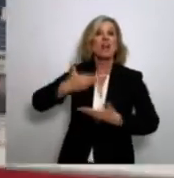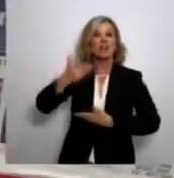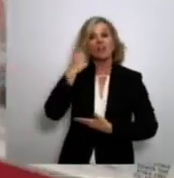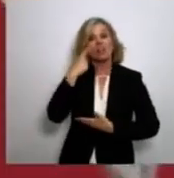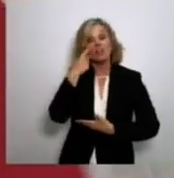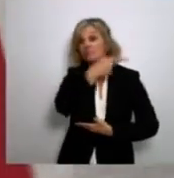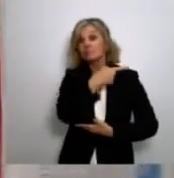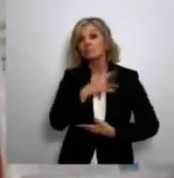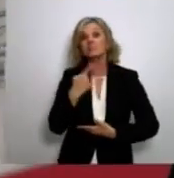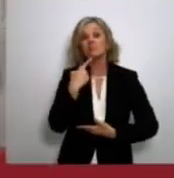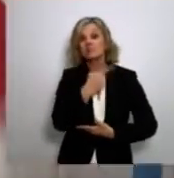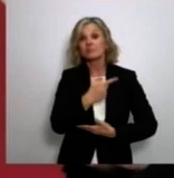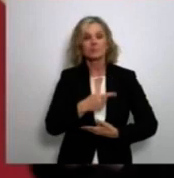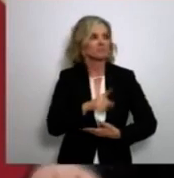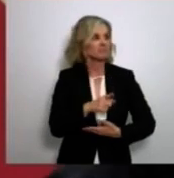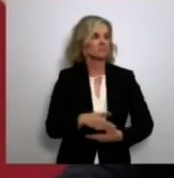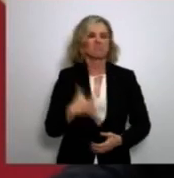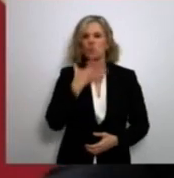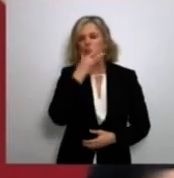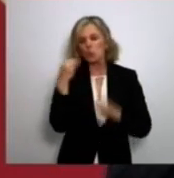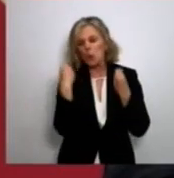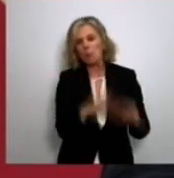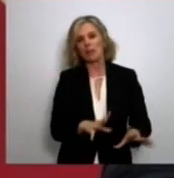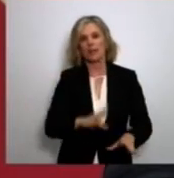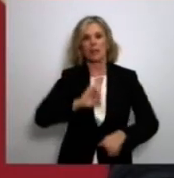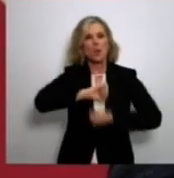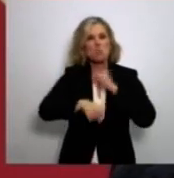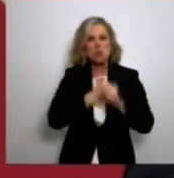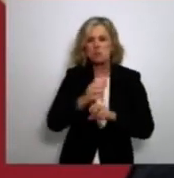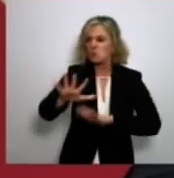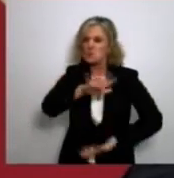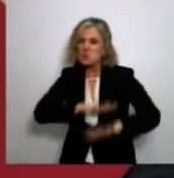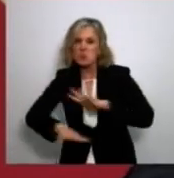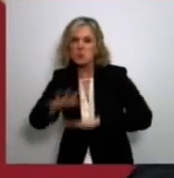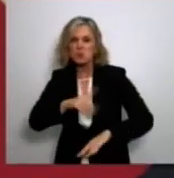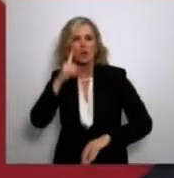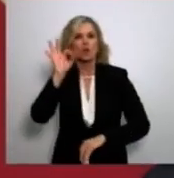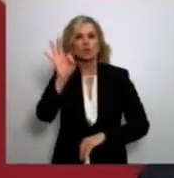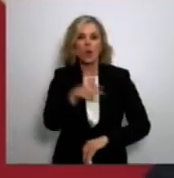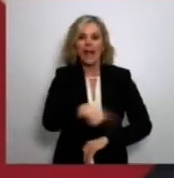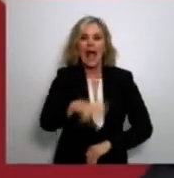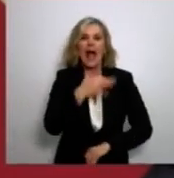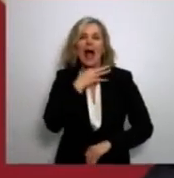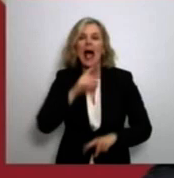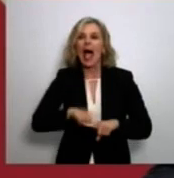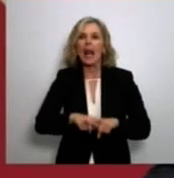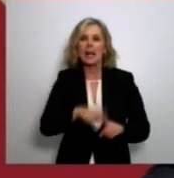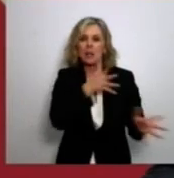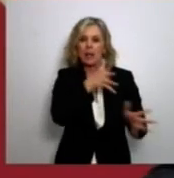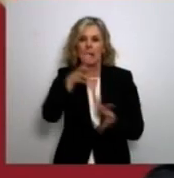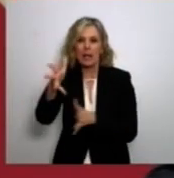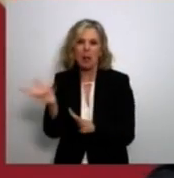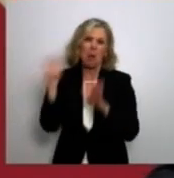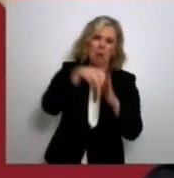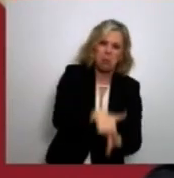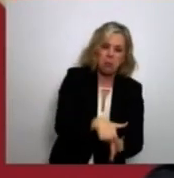τίποτα. Τους βλέπετε πόσο άθλοι είναι. Προσπαθούν να διαφύρουνε, ποντάροντας την ανάγκη σας, για να σας μετατρέψουν σε